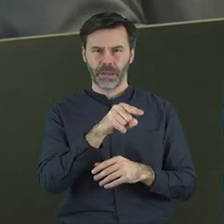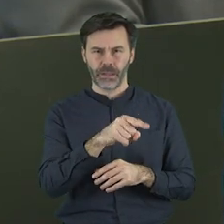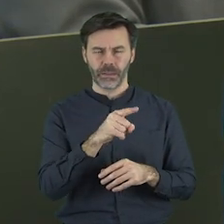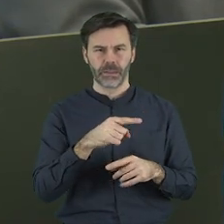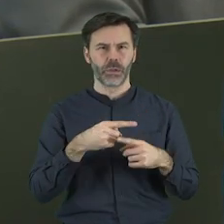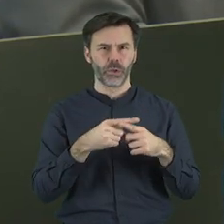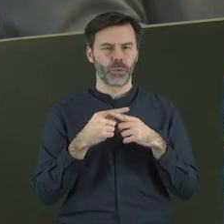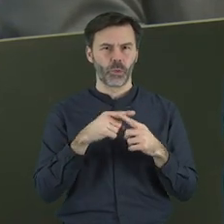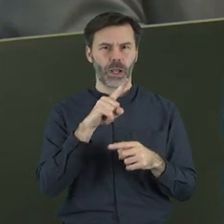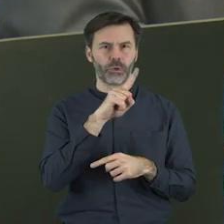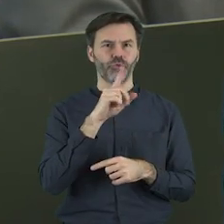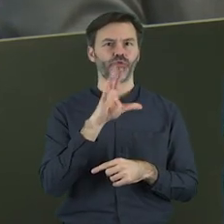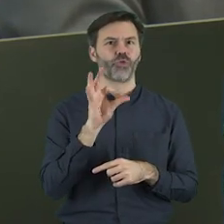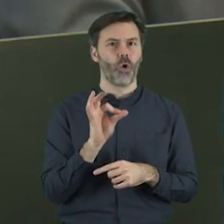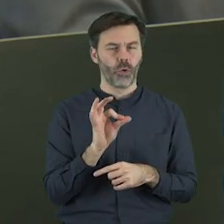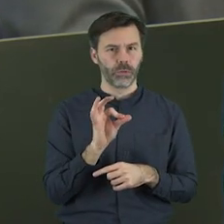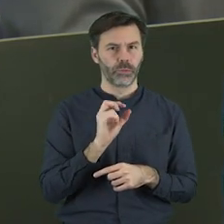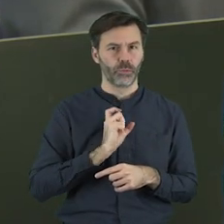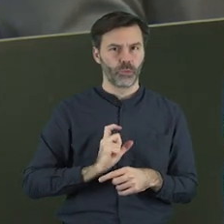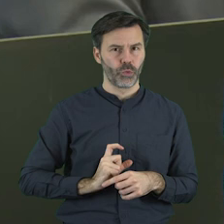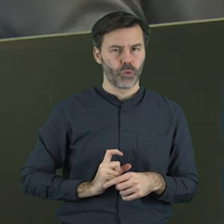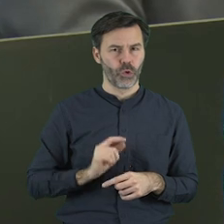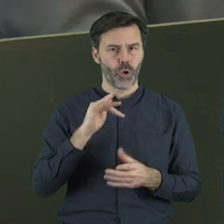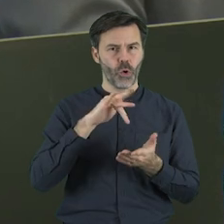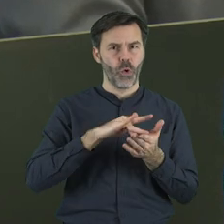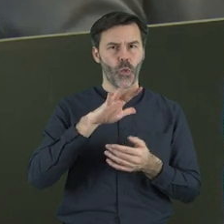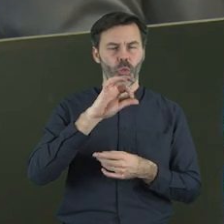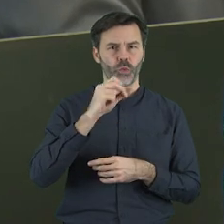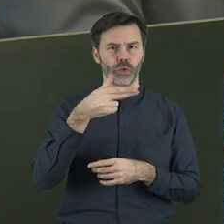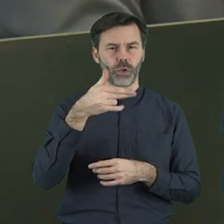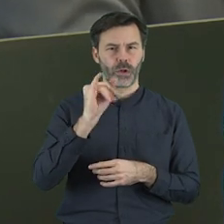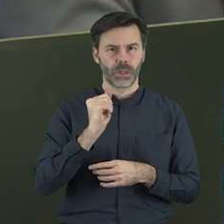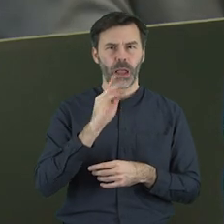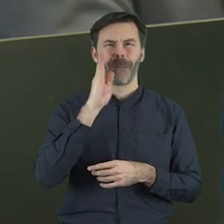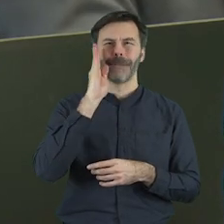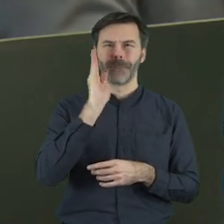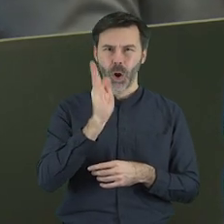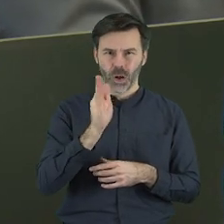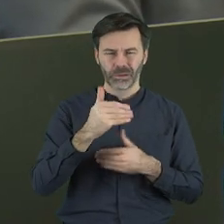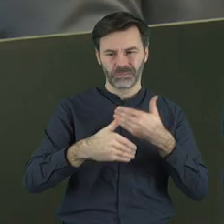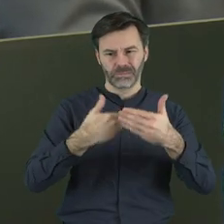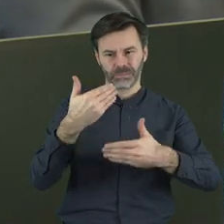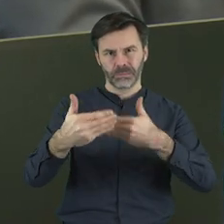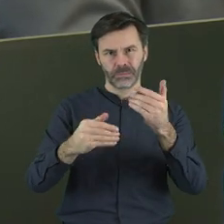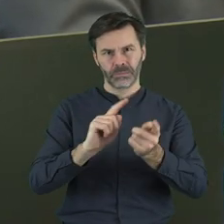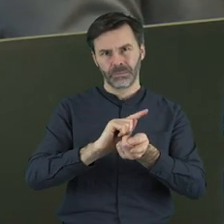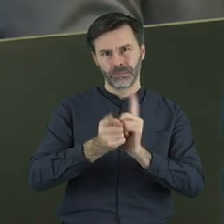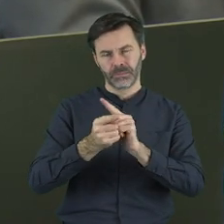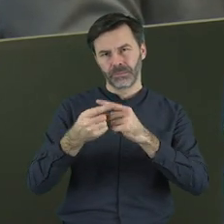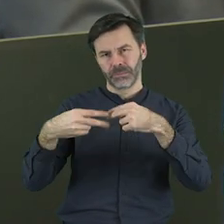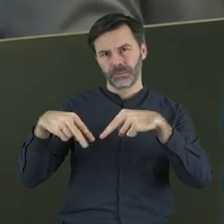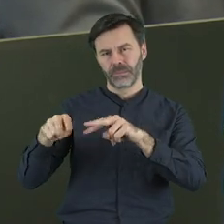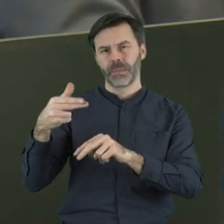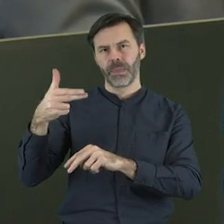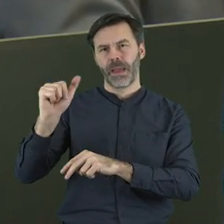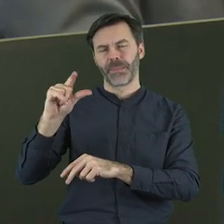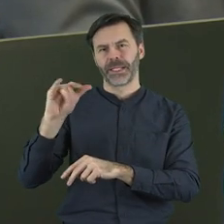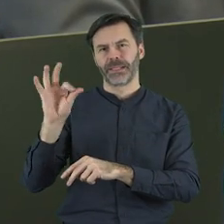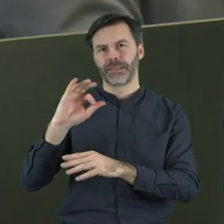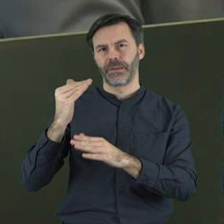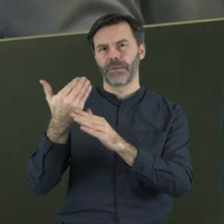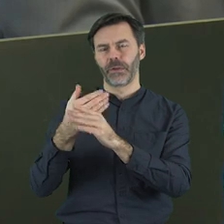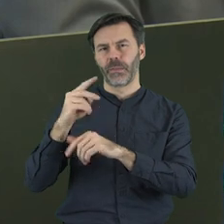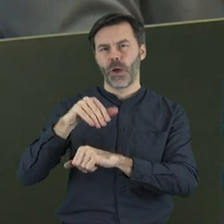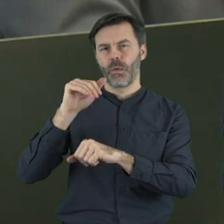trakcie trwania tej umowy cesja na rzecz firmy NAFIS. Umowa była podpisana na okres 10-letni od